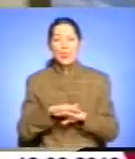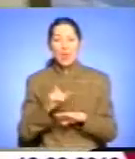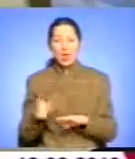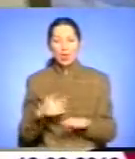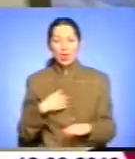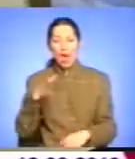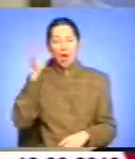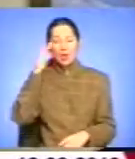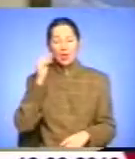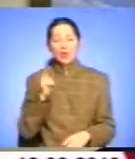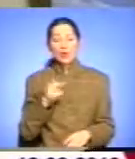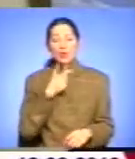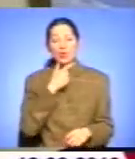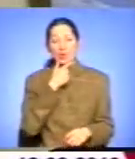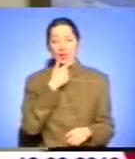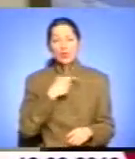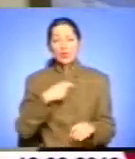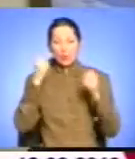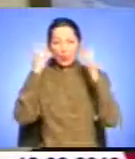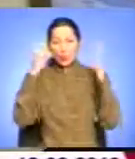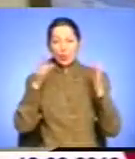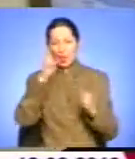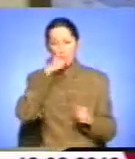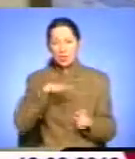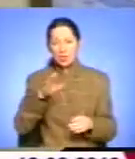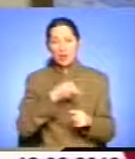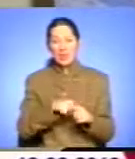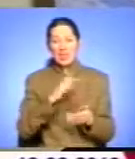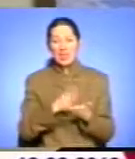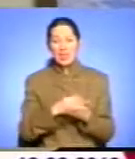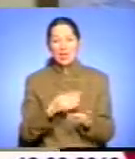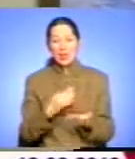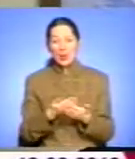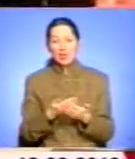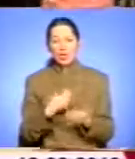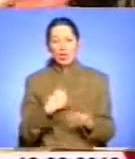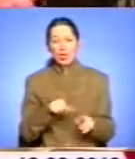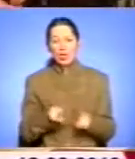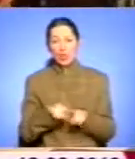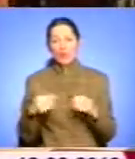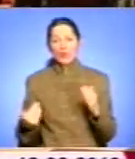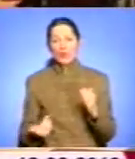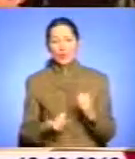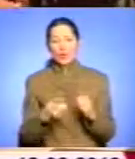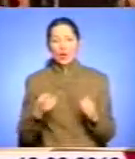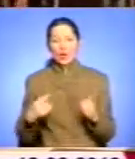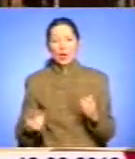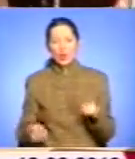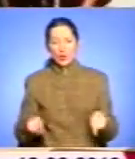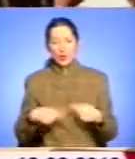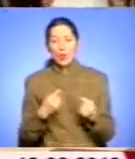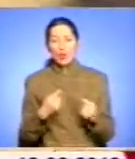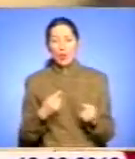вважаю, цивілізованих держав. І саме десь то є признак, що ми також відроджуємо цю культуру. Під час благодійного акціону